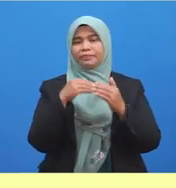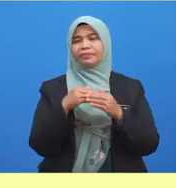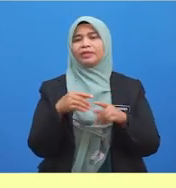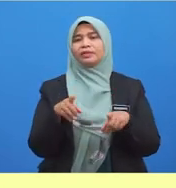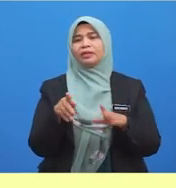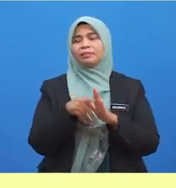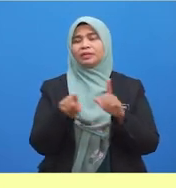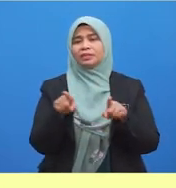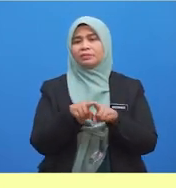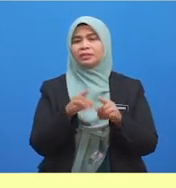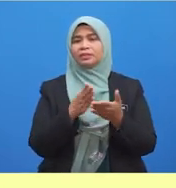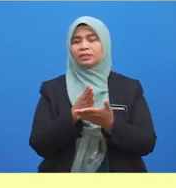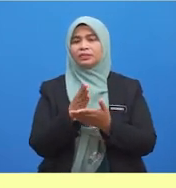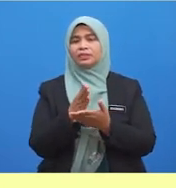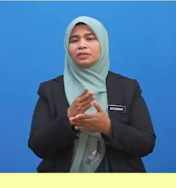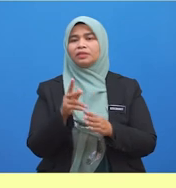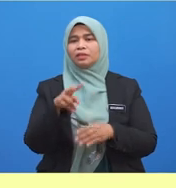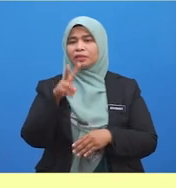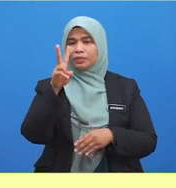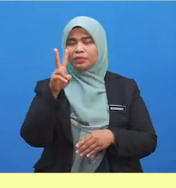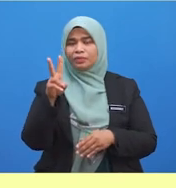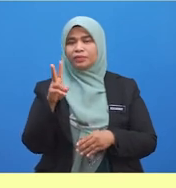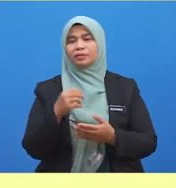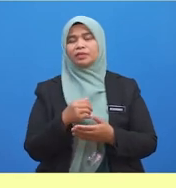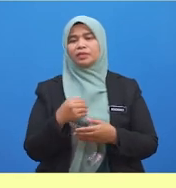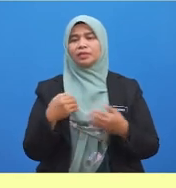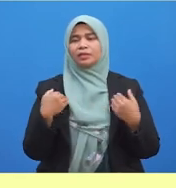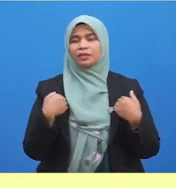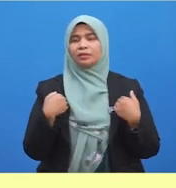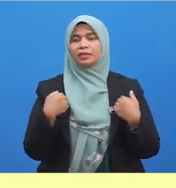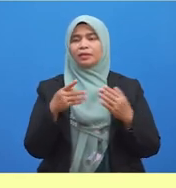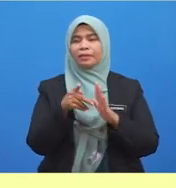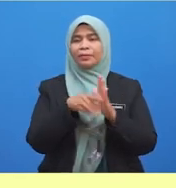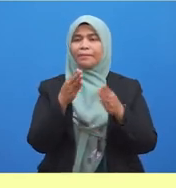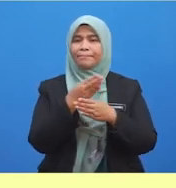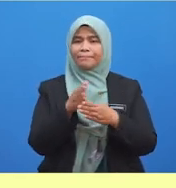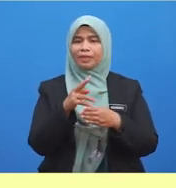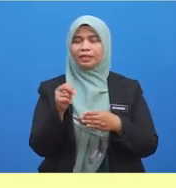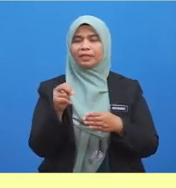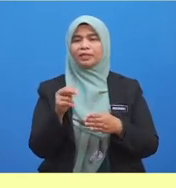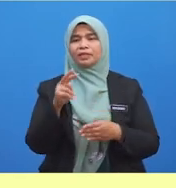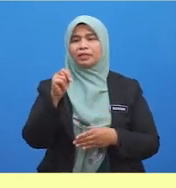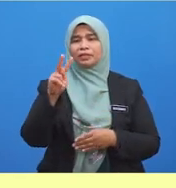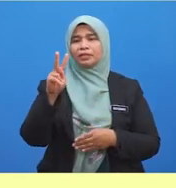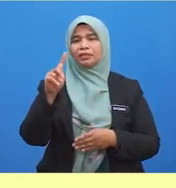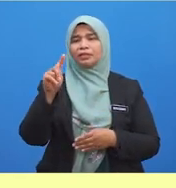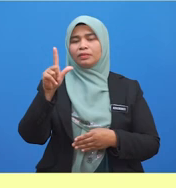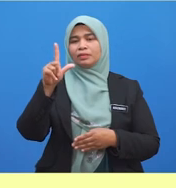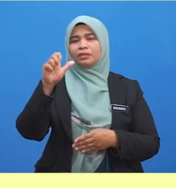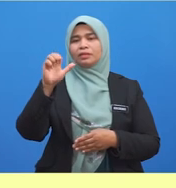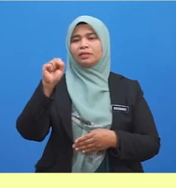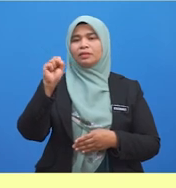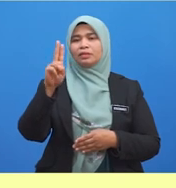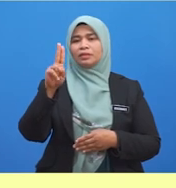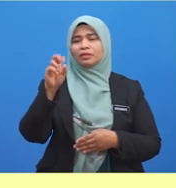Persamaan seterusnya ialah kedua-duanya melibatkan pembahagian nukleus dan